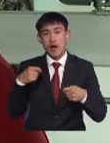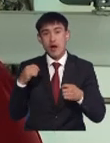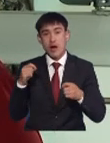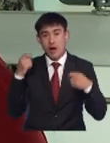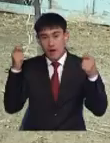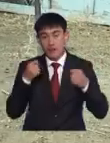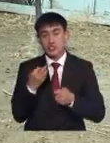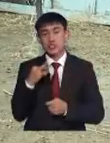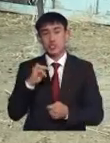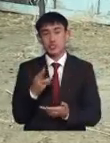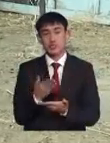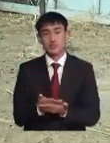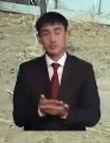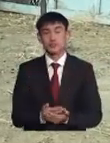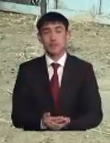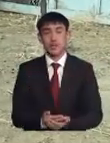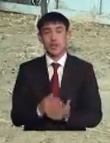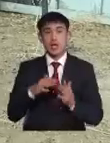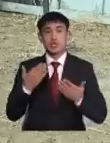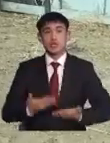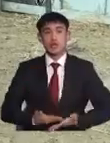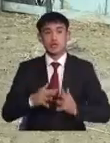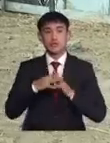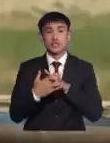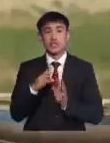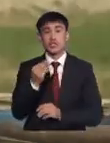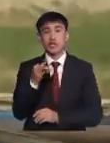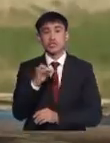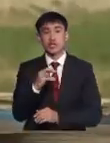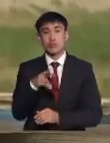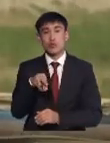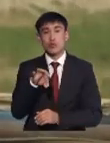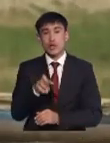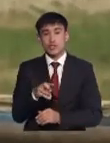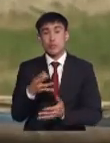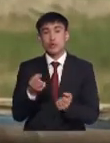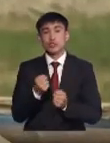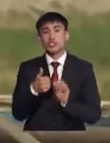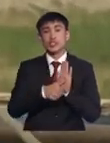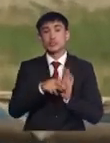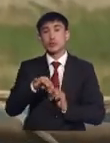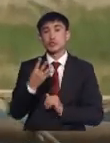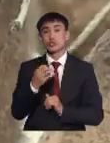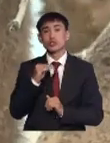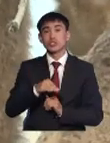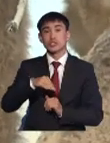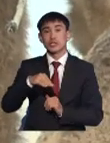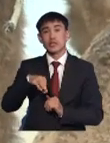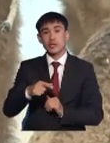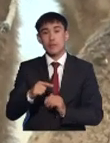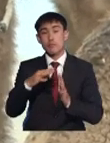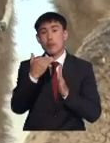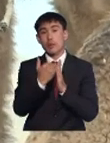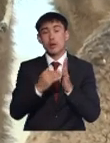шерсти. А житель села Жайсан Айташ Муталипулы получил кредит в размере 6 миллионов 400 тысяч тенге по программе